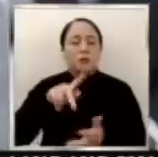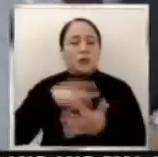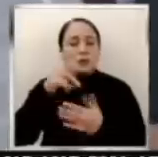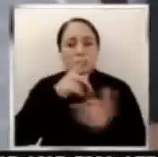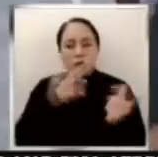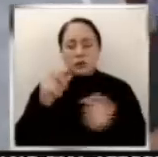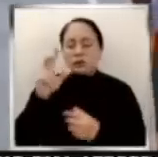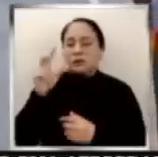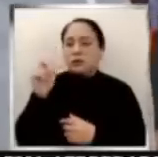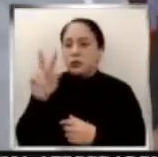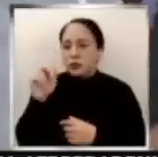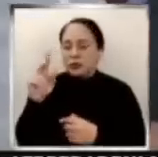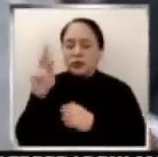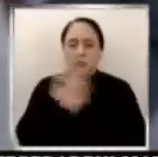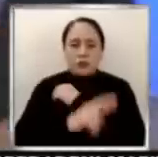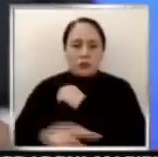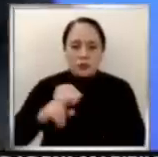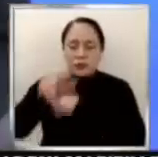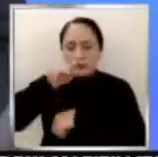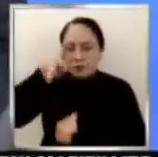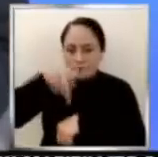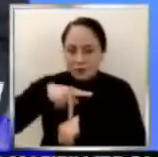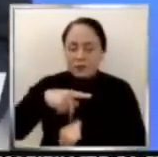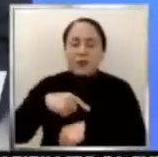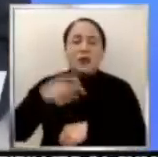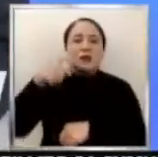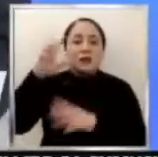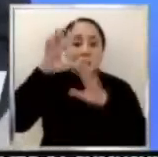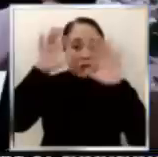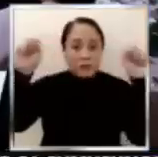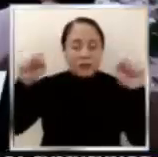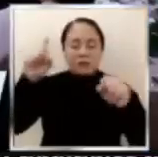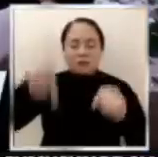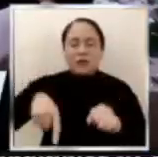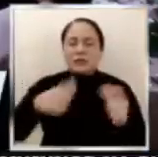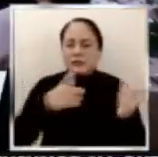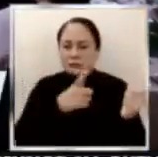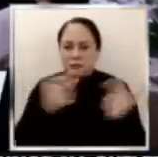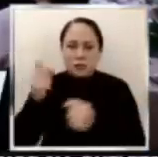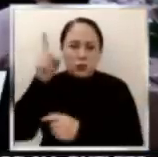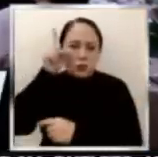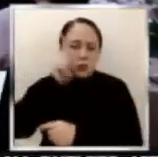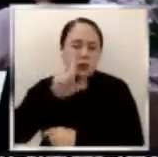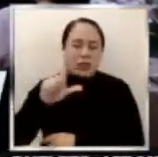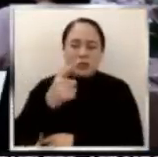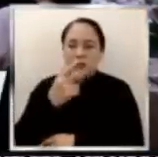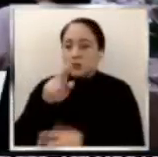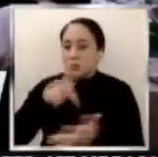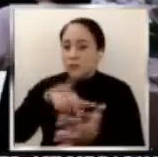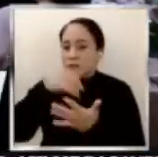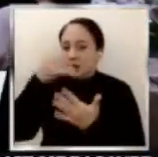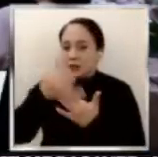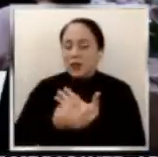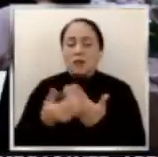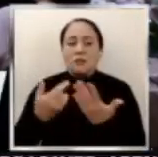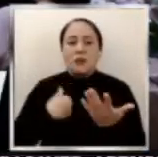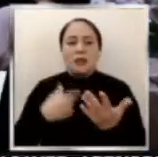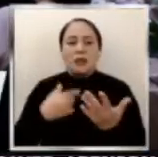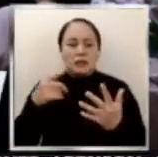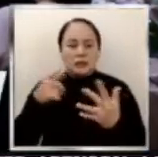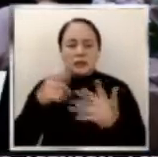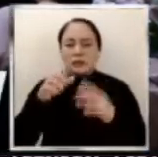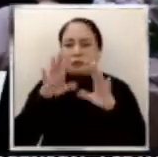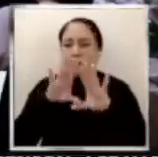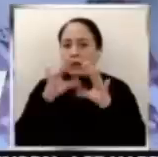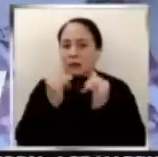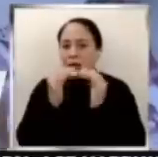bansa. Sabi ng Pangulo, dapat maipatupad ng maigi ng mga LGU ang proyekto para tumagos hanggang sa barangay level ang implementasyon